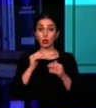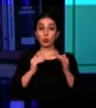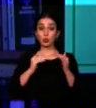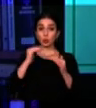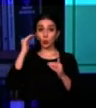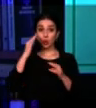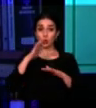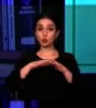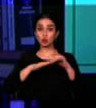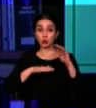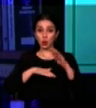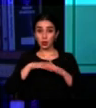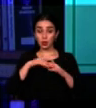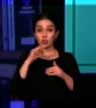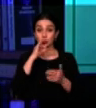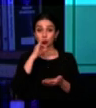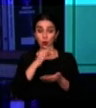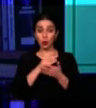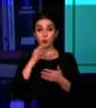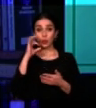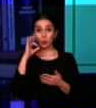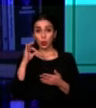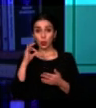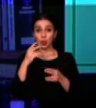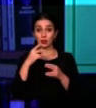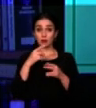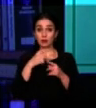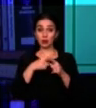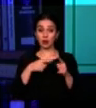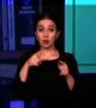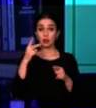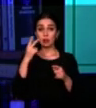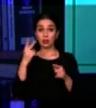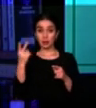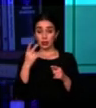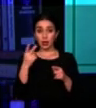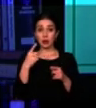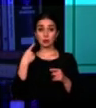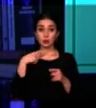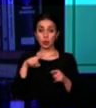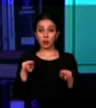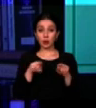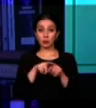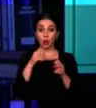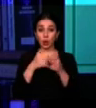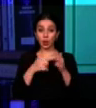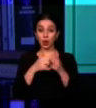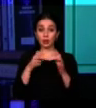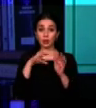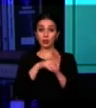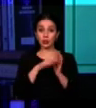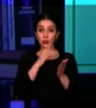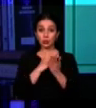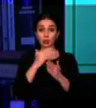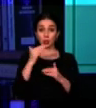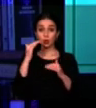соға. Жауапымыз, мана нулдан ярым кәтті. Иккелі сон қам, шу аралыққа тегішлей. Тур